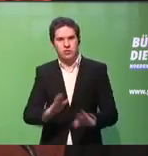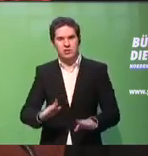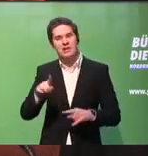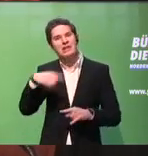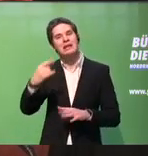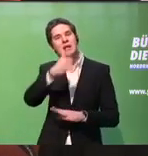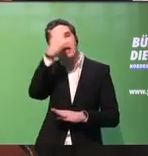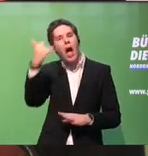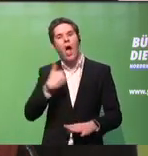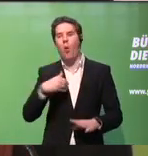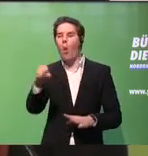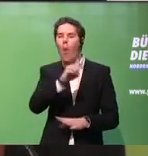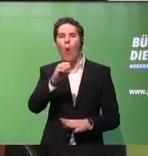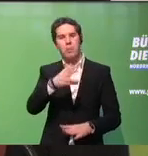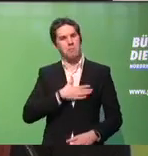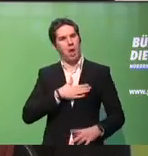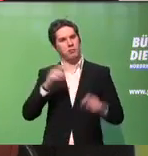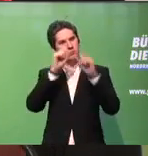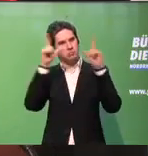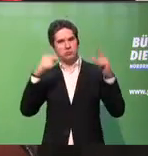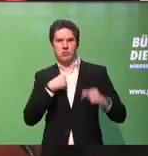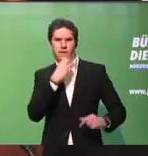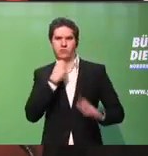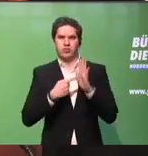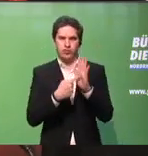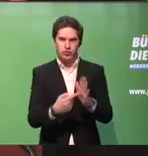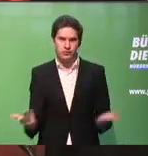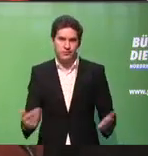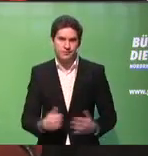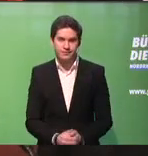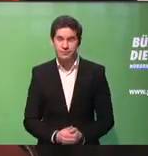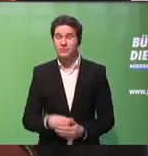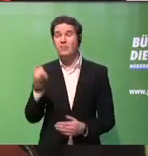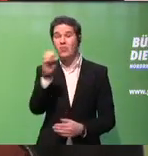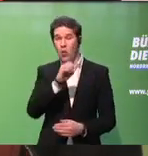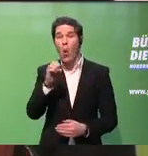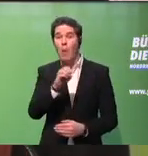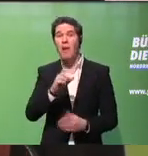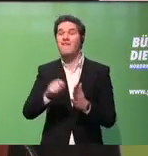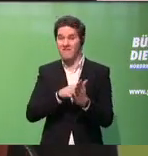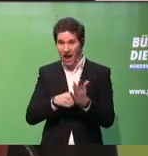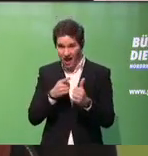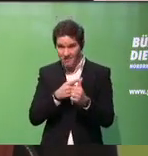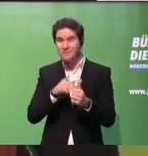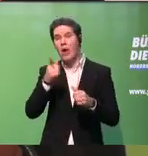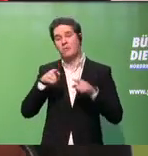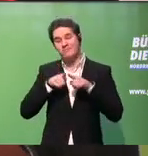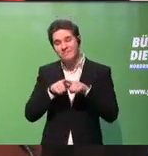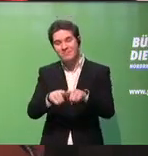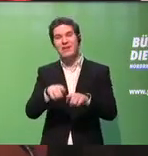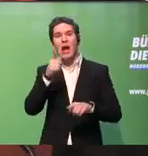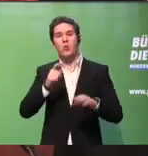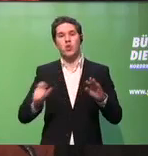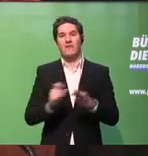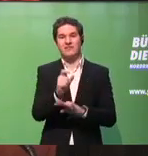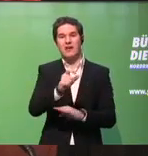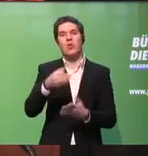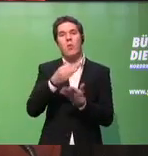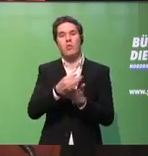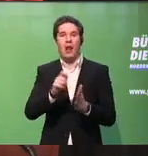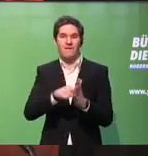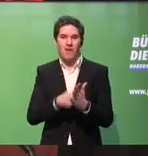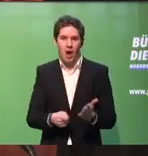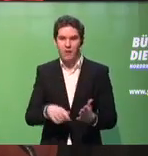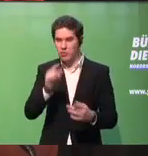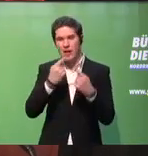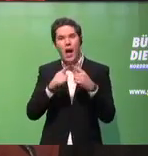Vision Europas kämpfen. Zeitgleich mit der Europawahl finden nächstes Jahr Kommunalwahlen in NRW, in vielen anderen Bundesländern und vielen